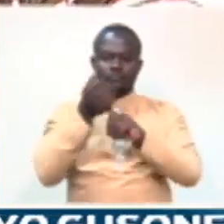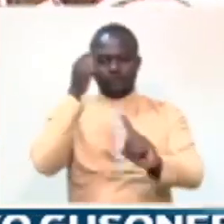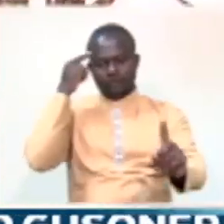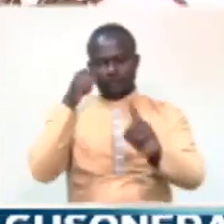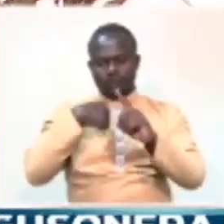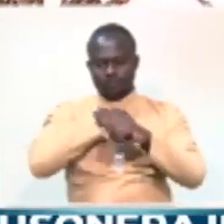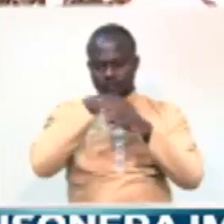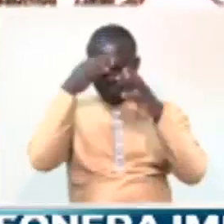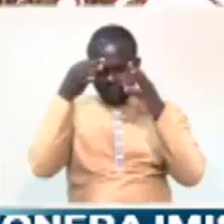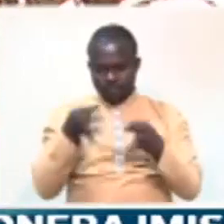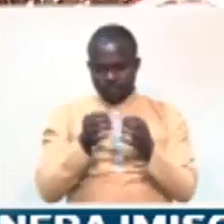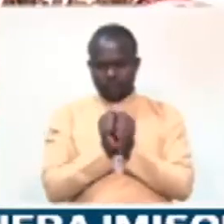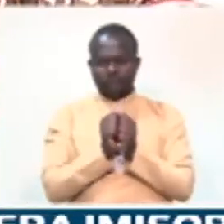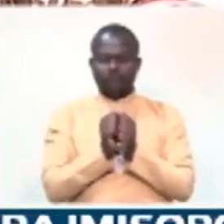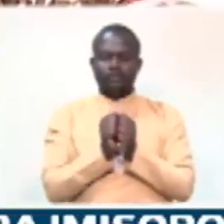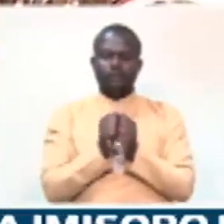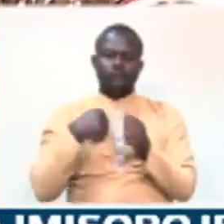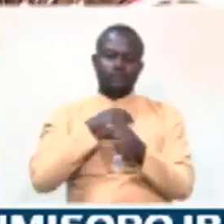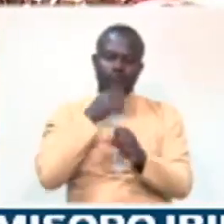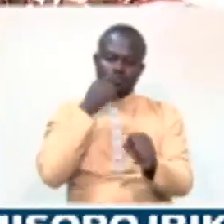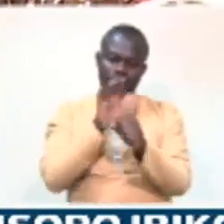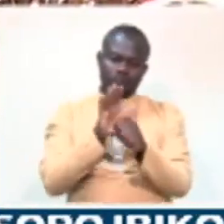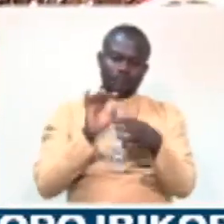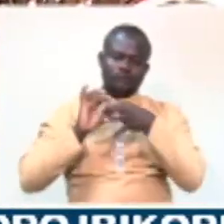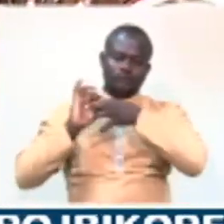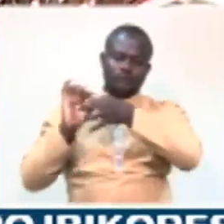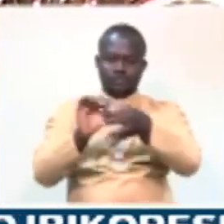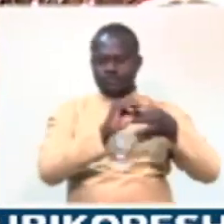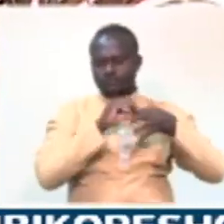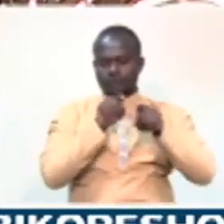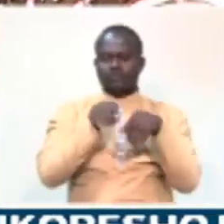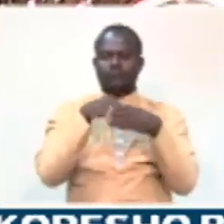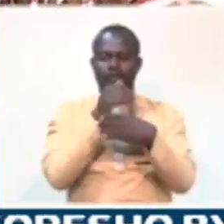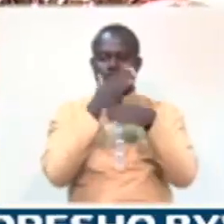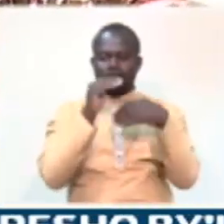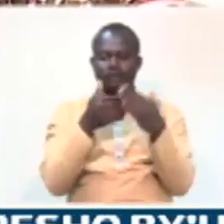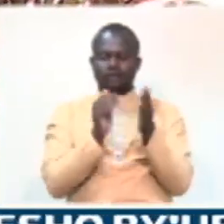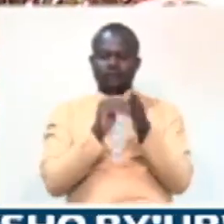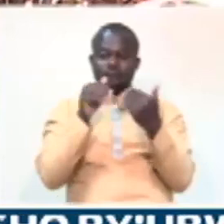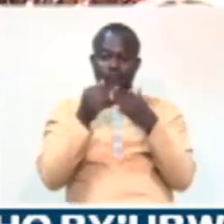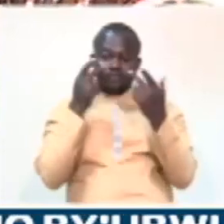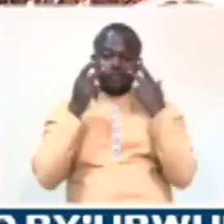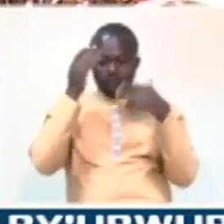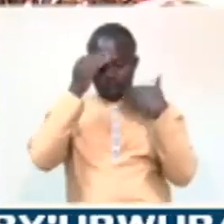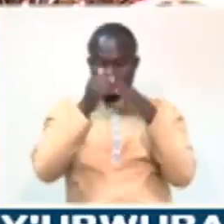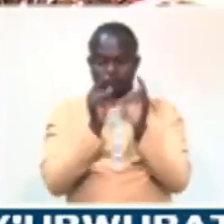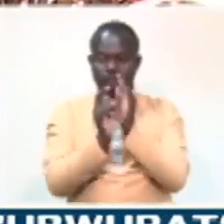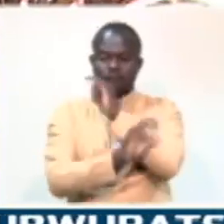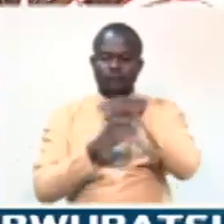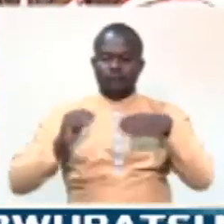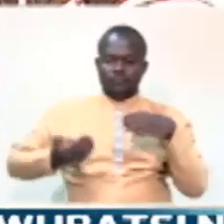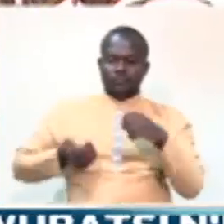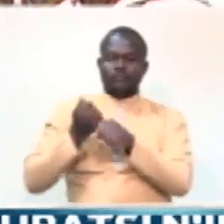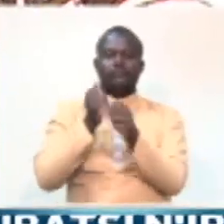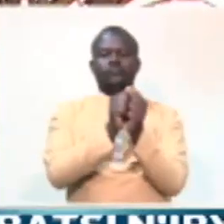twiyemeje. Icyo tubasezeranya n'ubufatanye nka ministeri n'ubundi ibareberera, kuko inama y'igihugu y'abagore ikorana